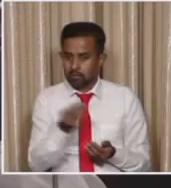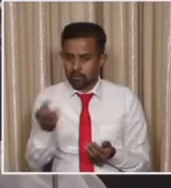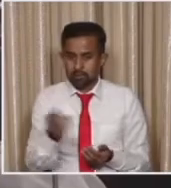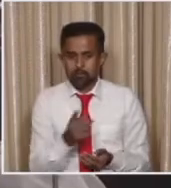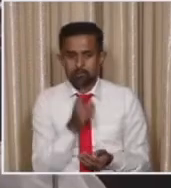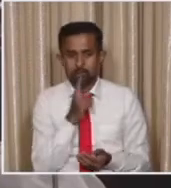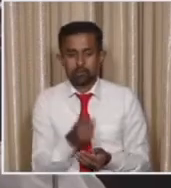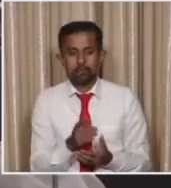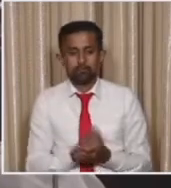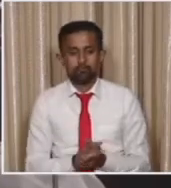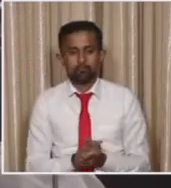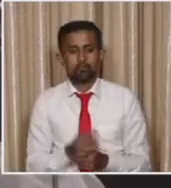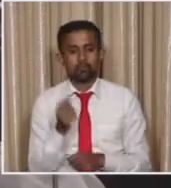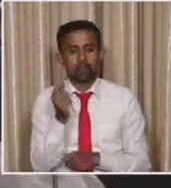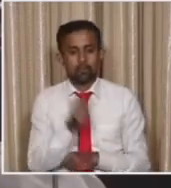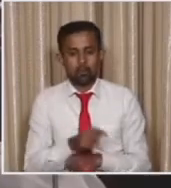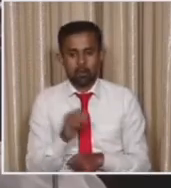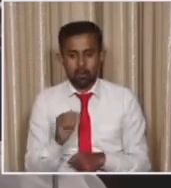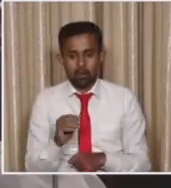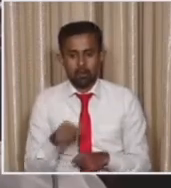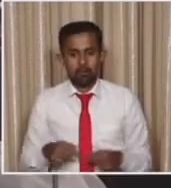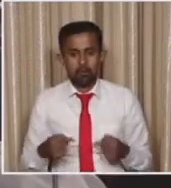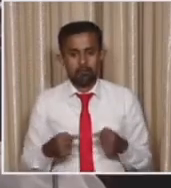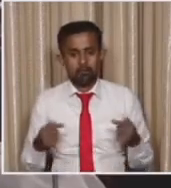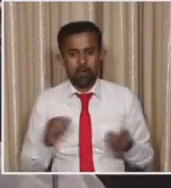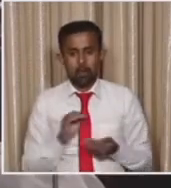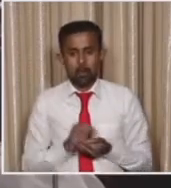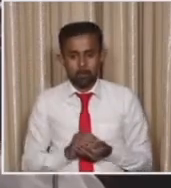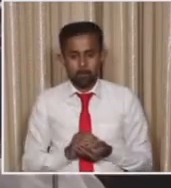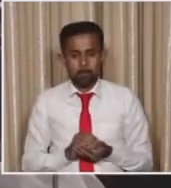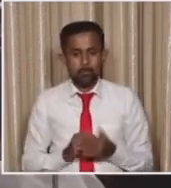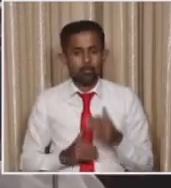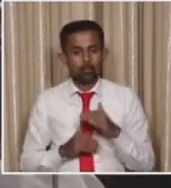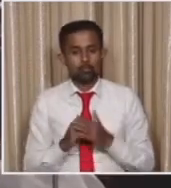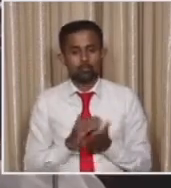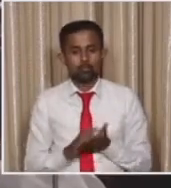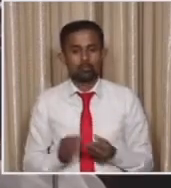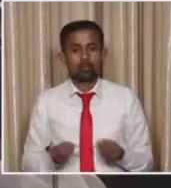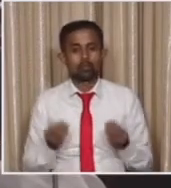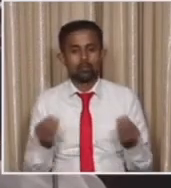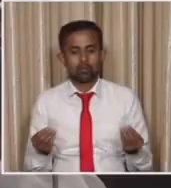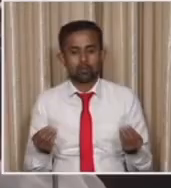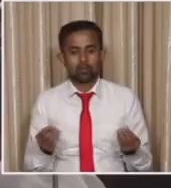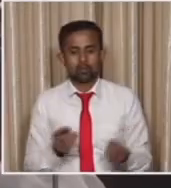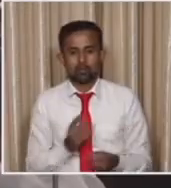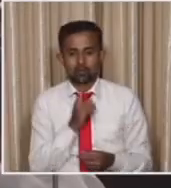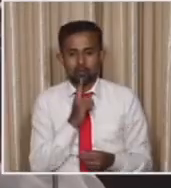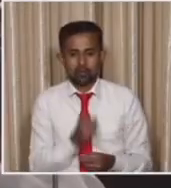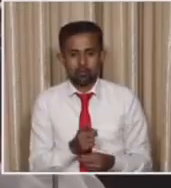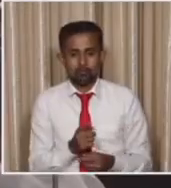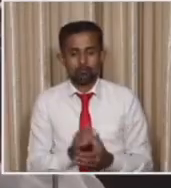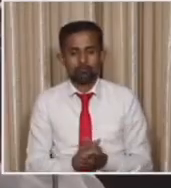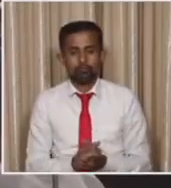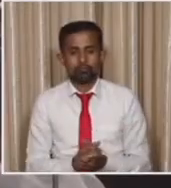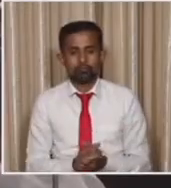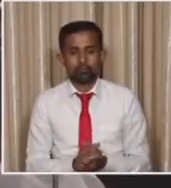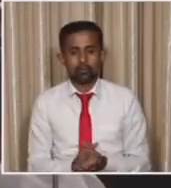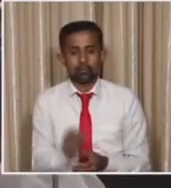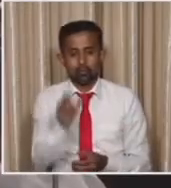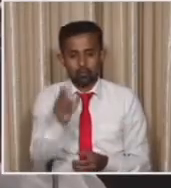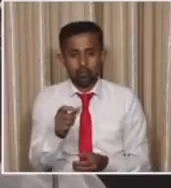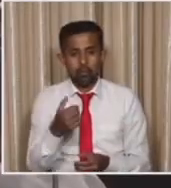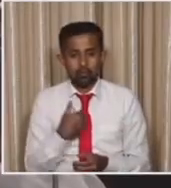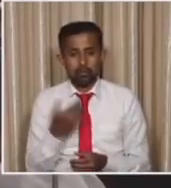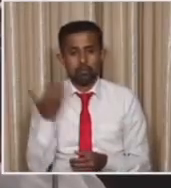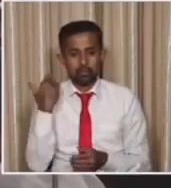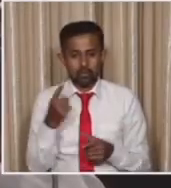කරමින් ඒ සඳහා ගන්න පියවරක් තියෙනවා නම් අද අපි විපක්ෂ හිටියත් ඒ වෙනුවෙන් පූර්ණ සහයෝගය ලබා දෙන බව ප්‍රකාශ කරනවා. ඒත් එක්කම ඔබතුමා අපි එක කඳවුරේ